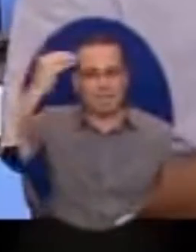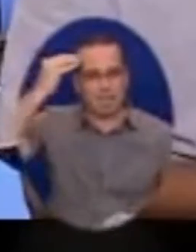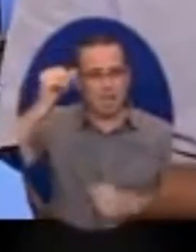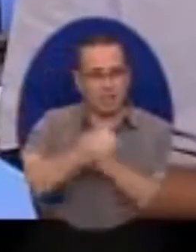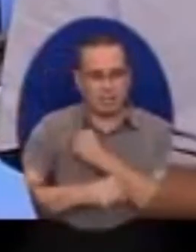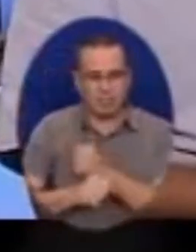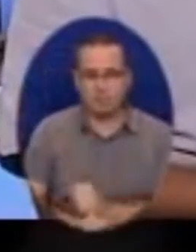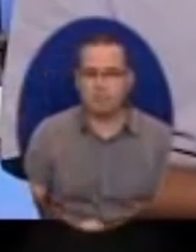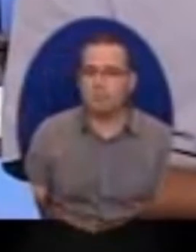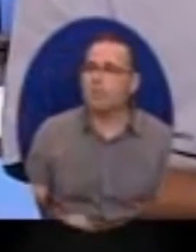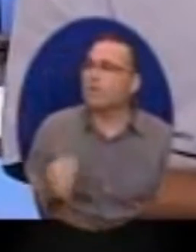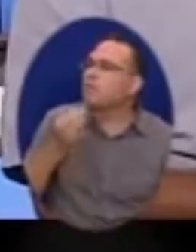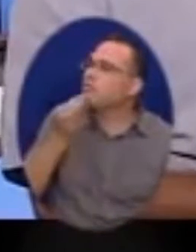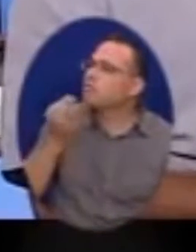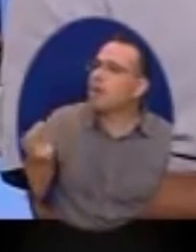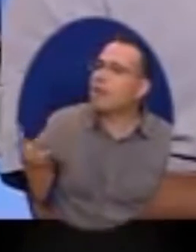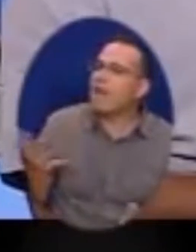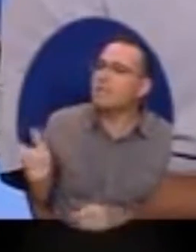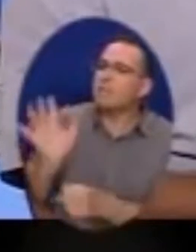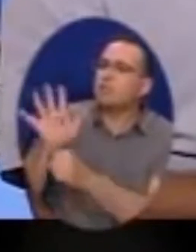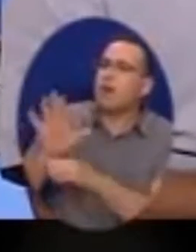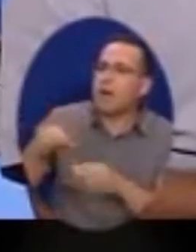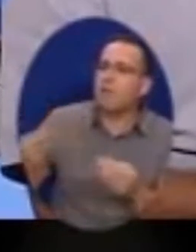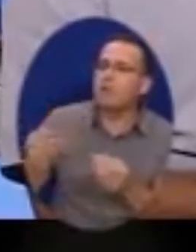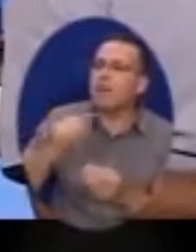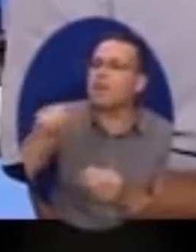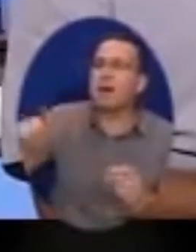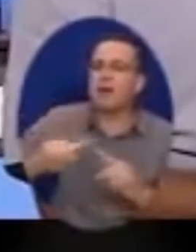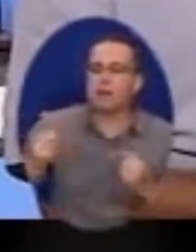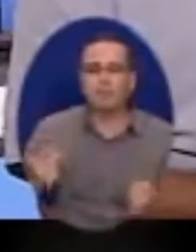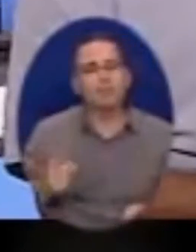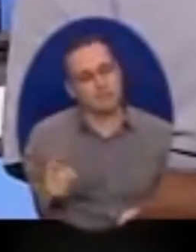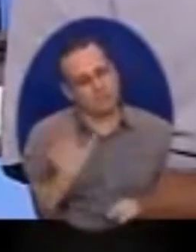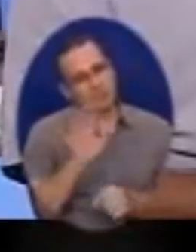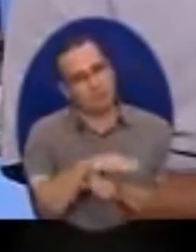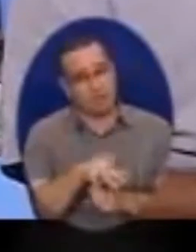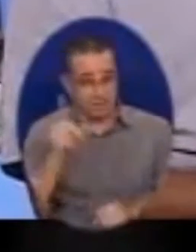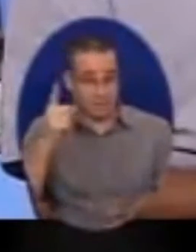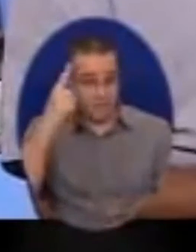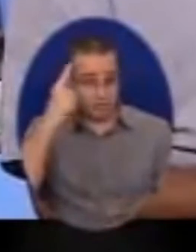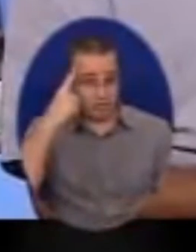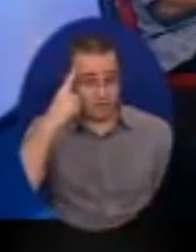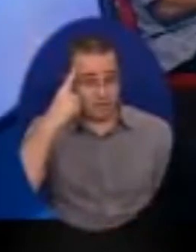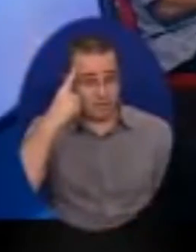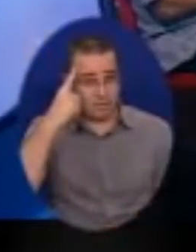אקדמית. מה באמת, מסתכל. איך זה משליך על שאר תחומי החיים, השינוי הזה? זה משליך. אתה חושבי שזה